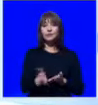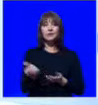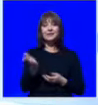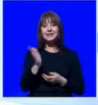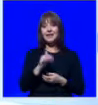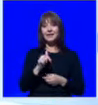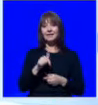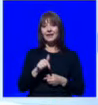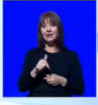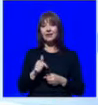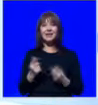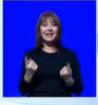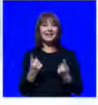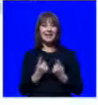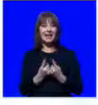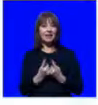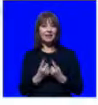тристранен съвет.